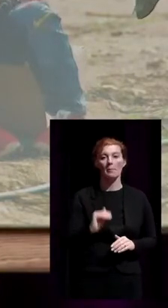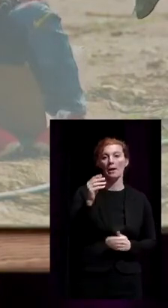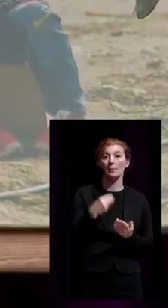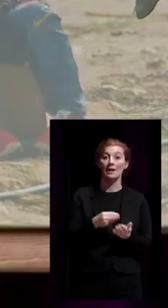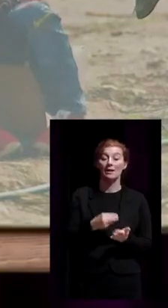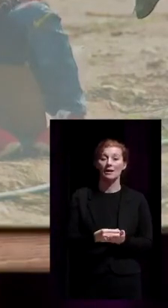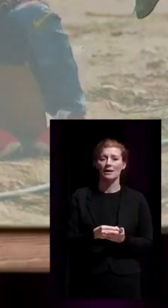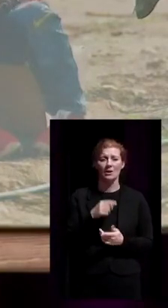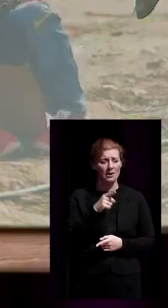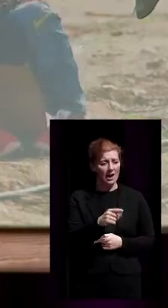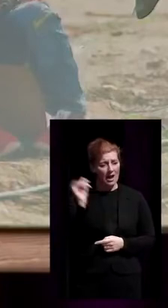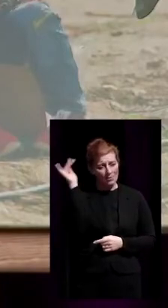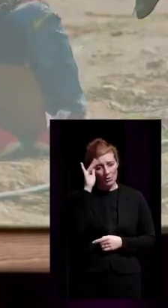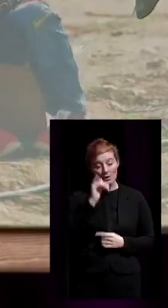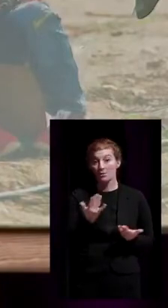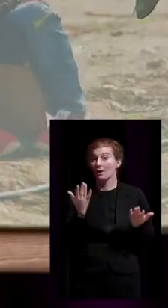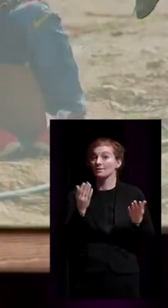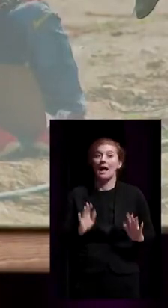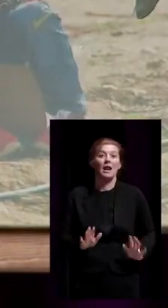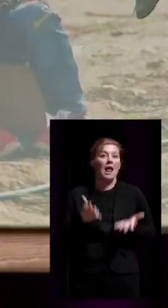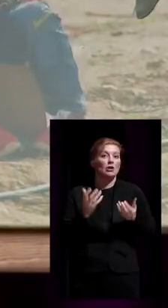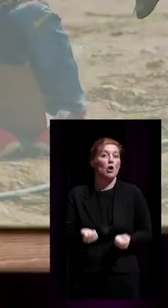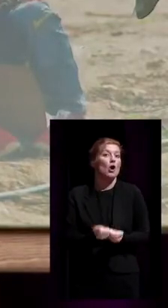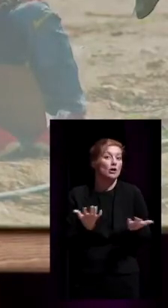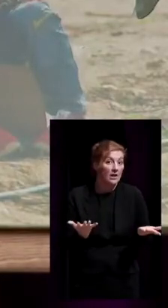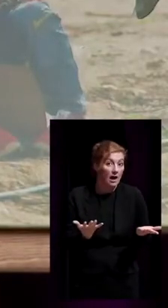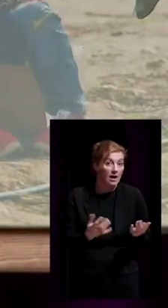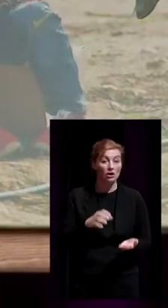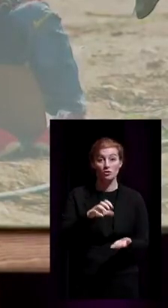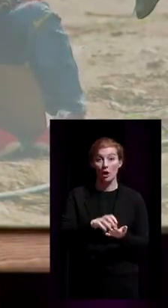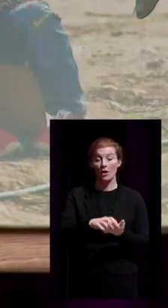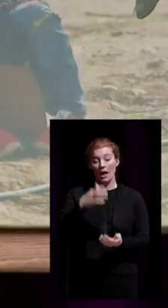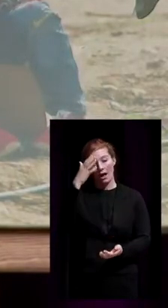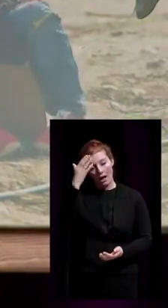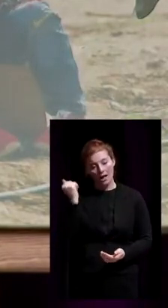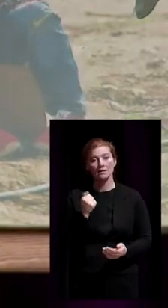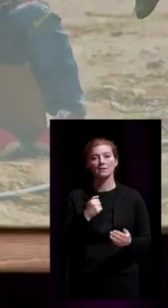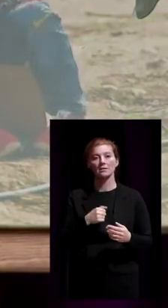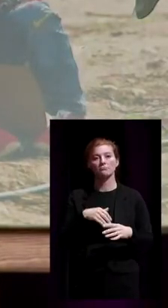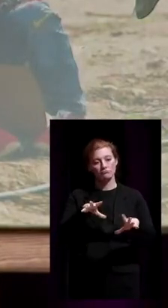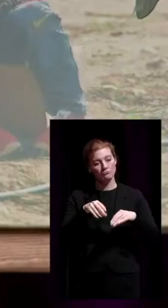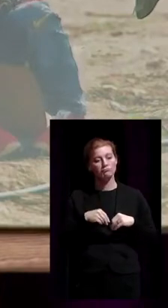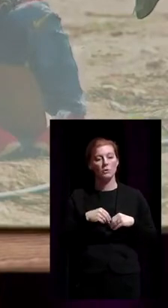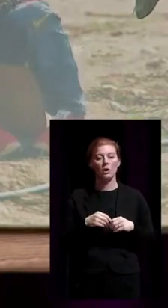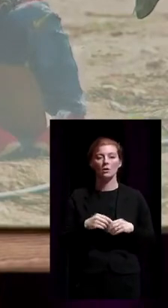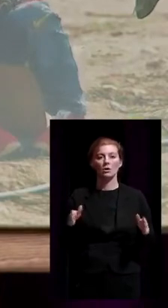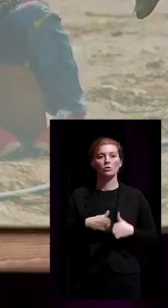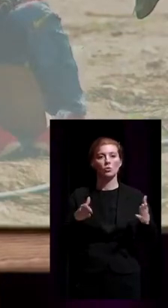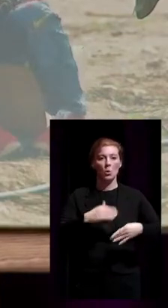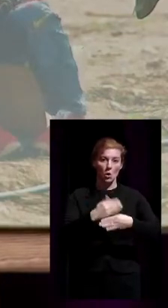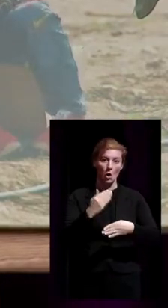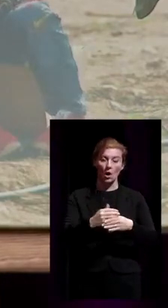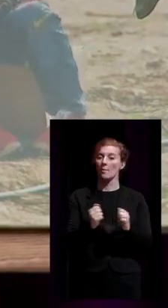problem som är helt lösbart, och där staten skulle kunna spela en väldigt stor roll, men man gör det inte